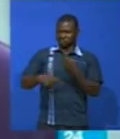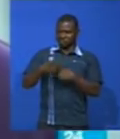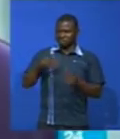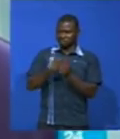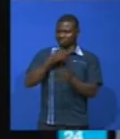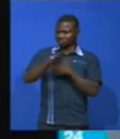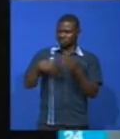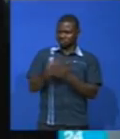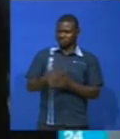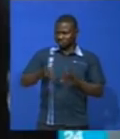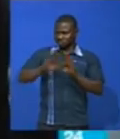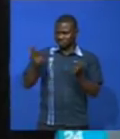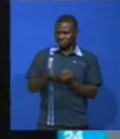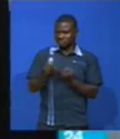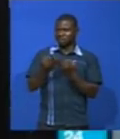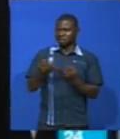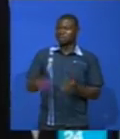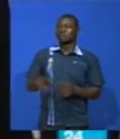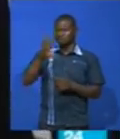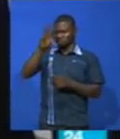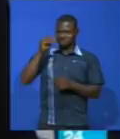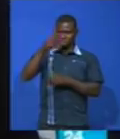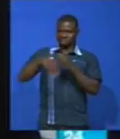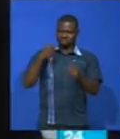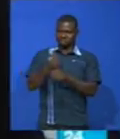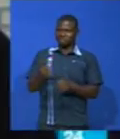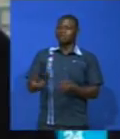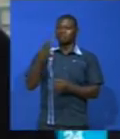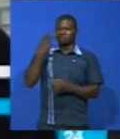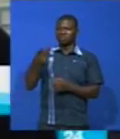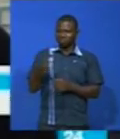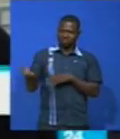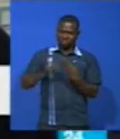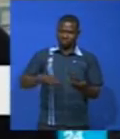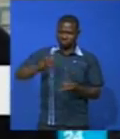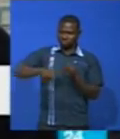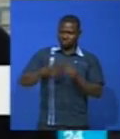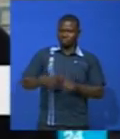Lorraine. Là où il y a 50 ans, il a vu mourir son ami Martin Luther King.